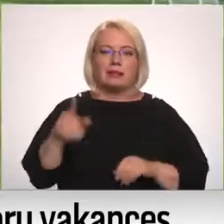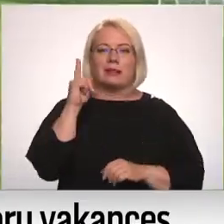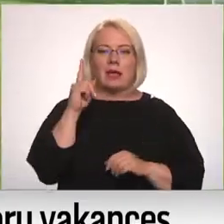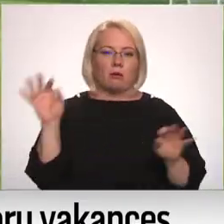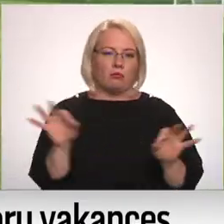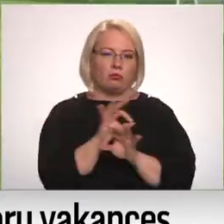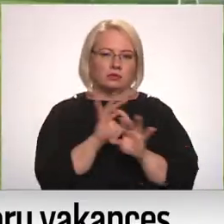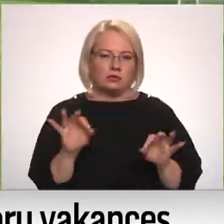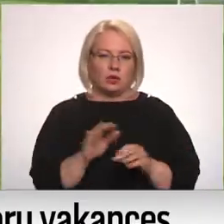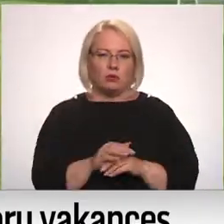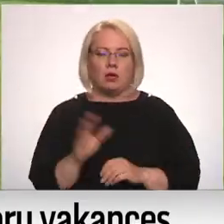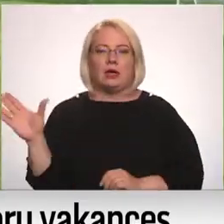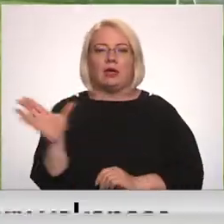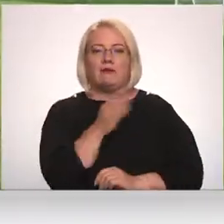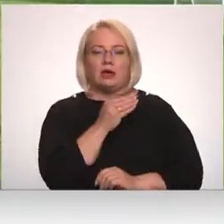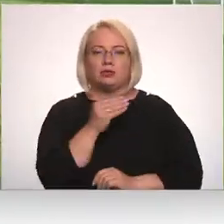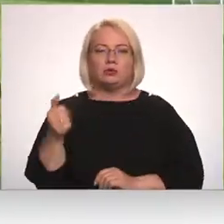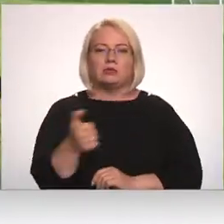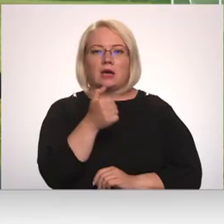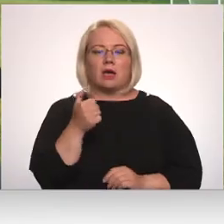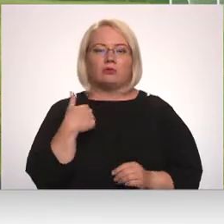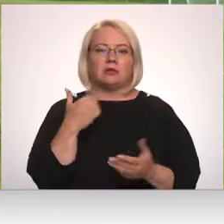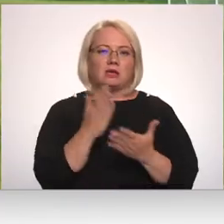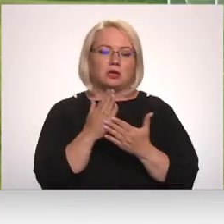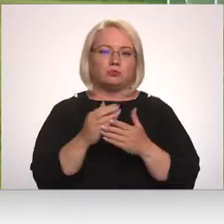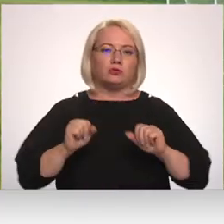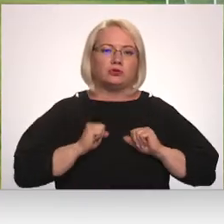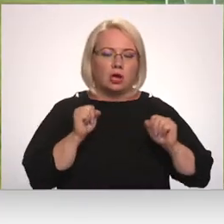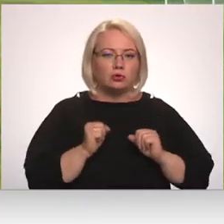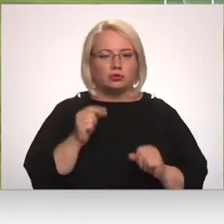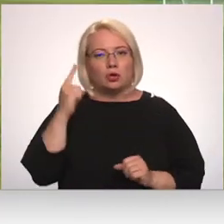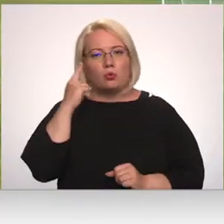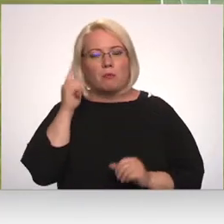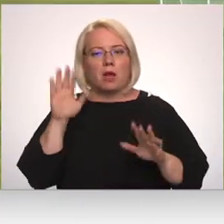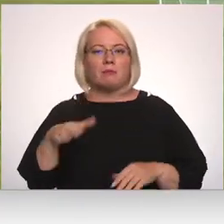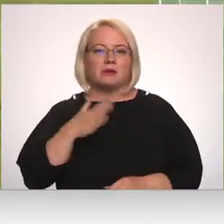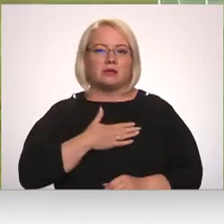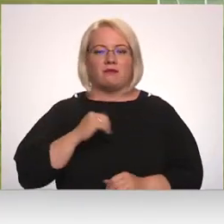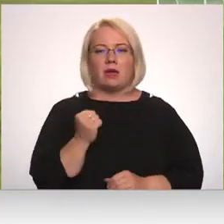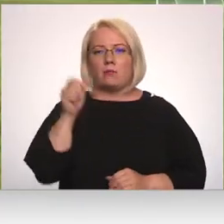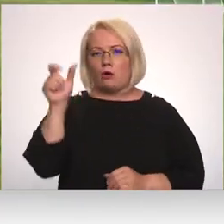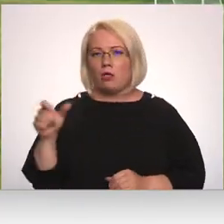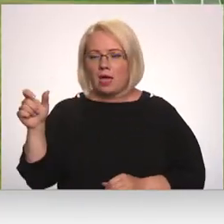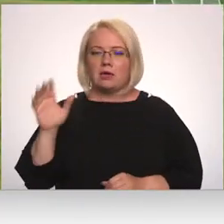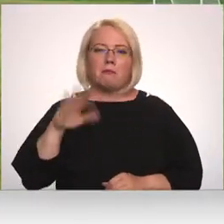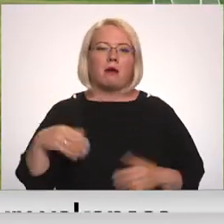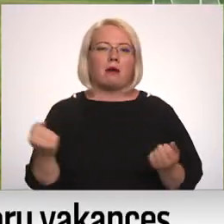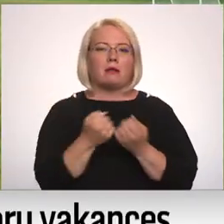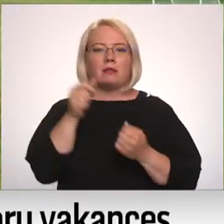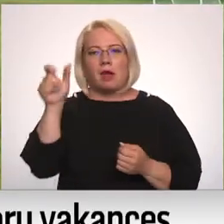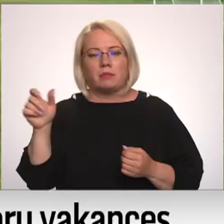mūziku. Visus šos gadus esmu centusies domāt par saviem kolēģiem, par darbiniekiem, par